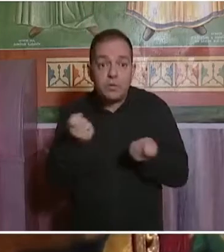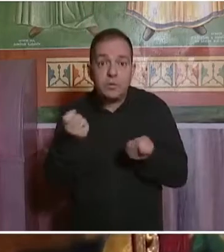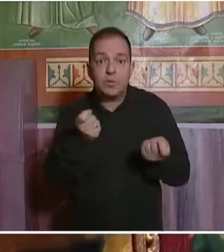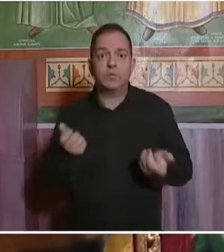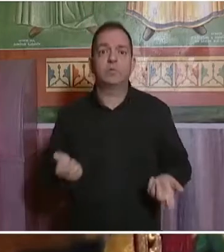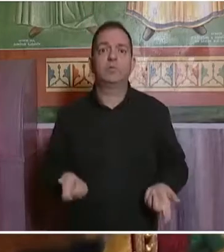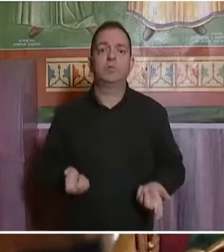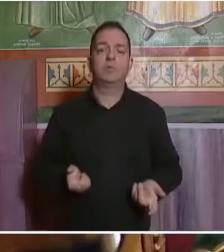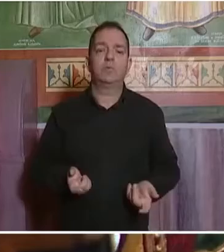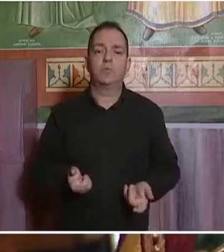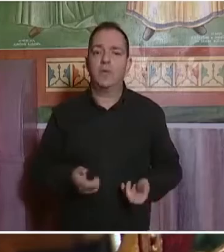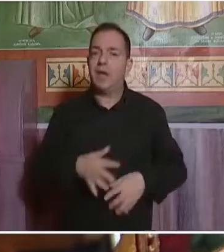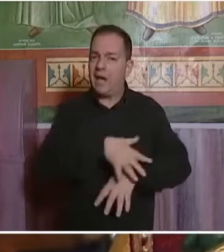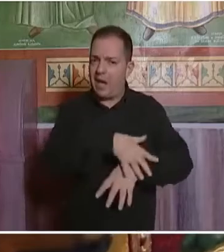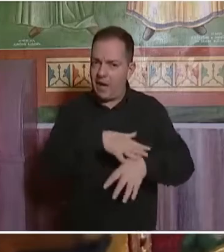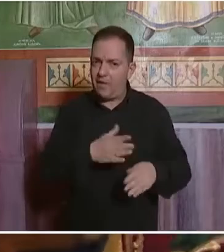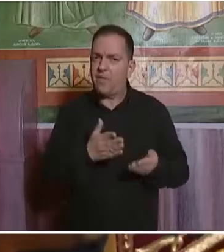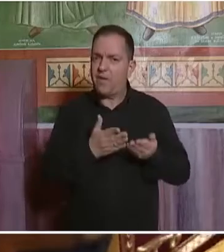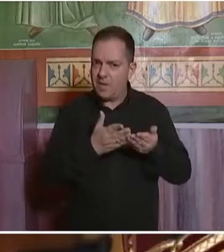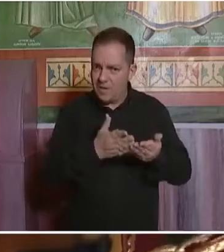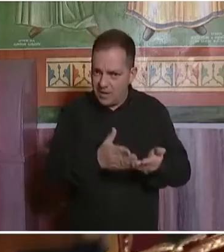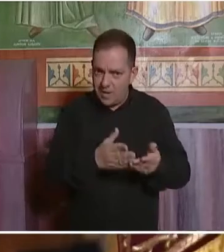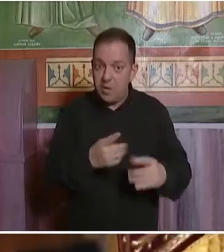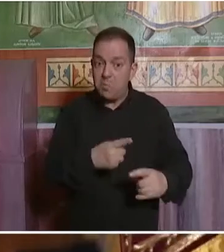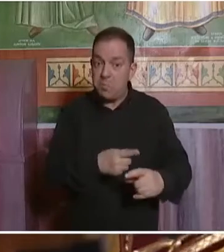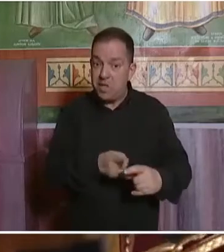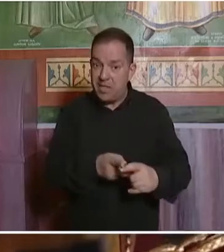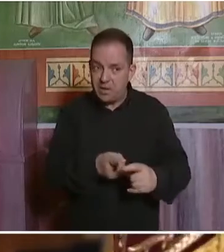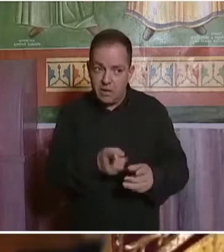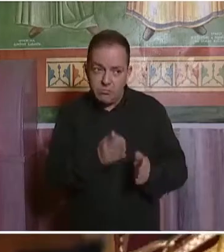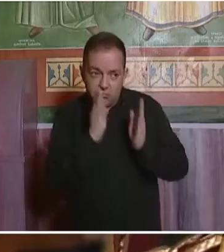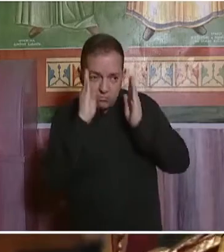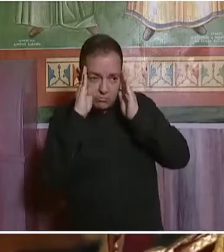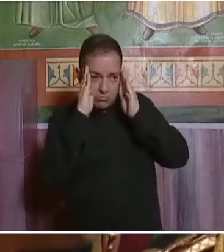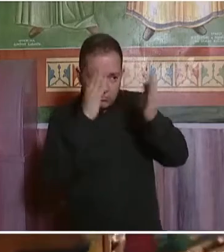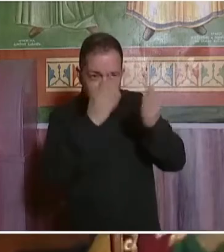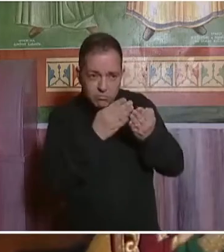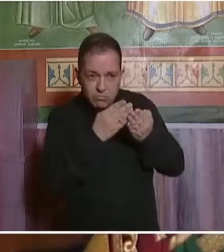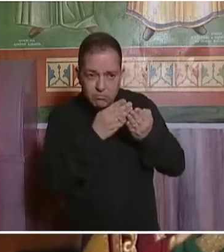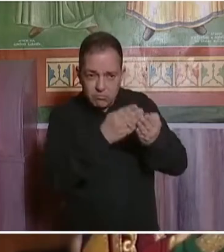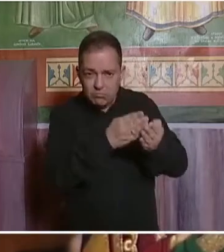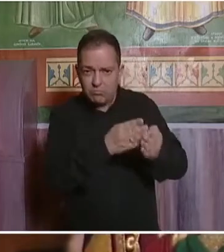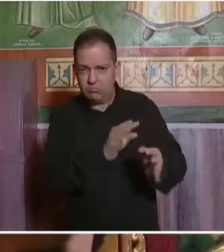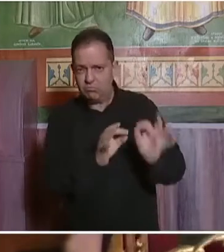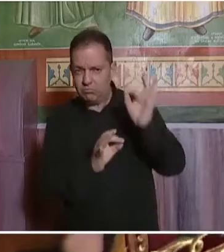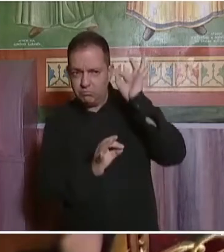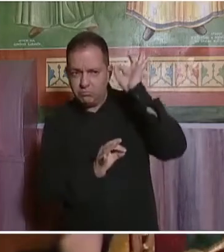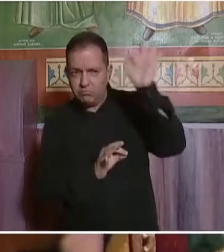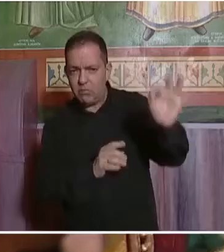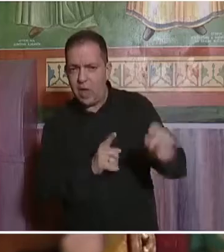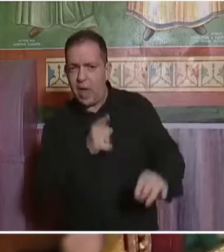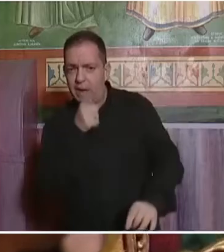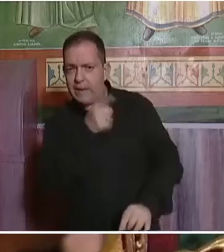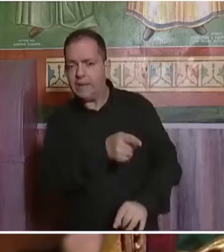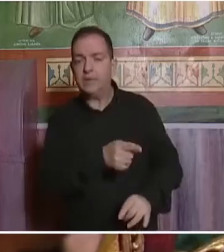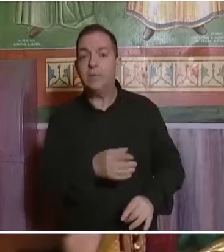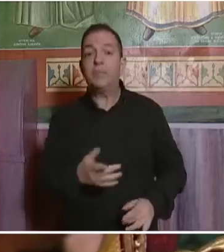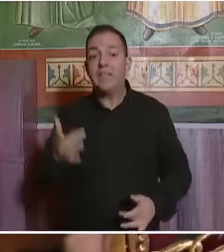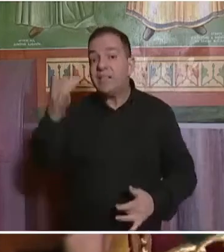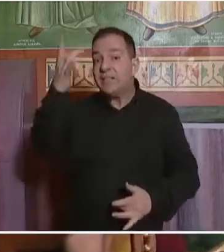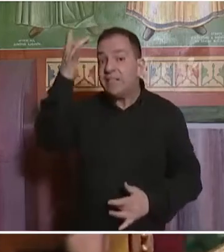θαλασσινών τους δείχνει την ορθή γραμμή πλεύσης. Και η συνείδησή